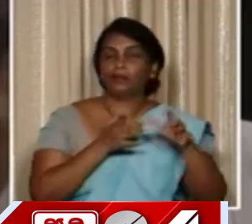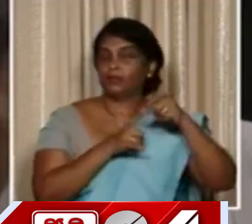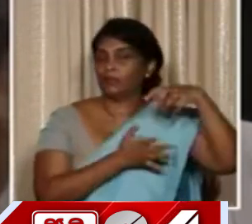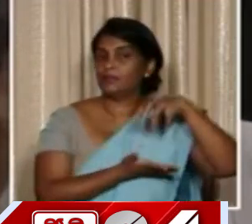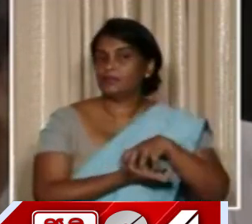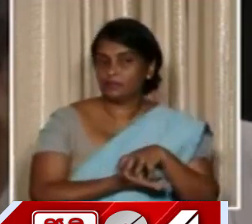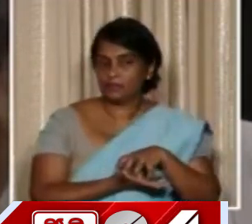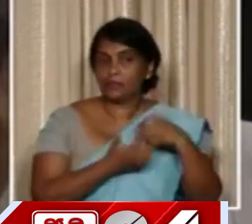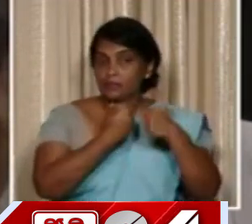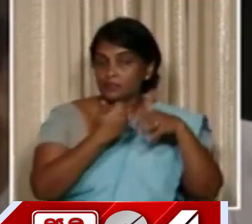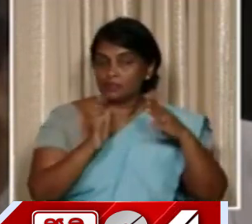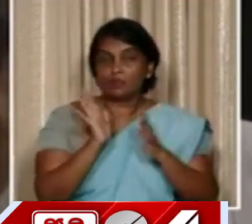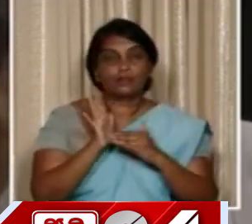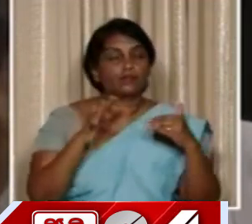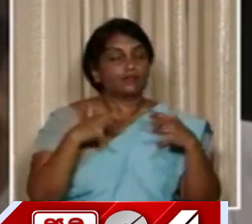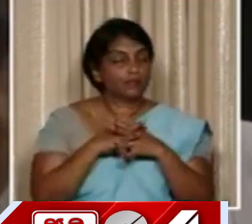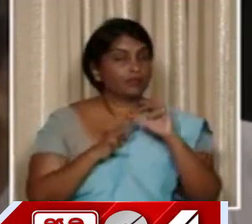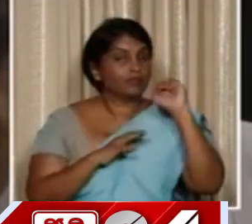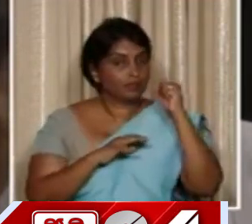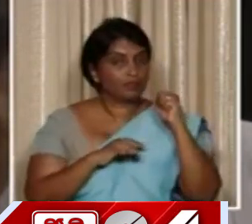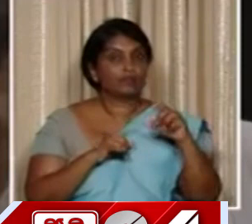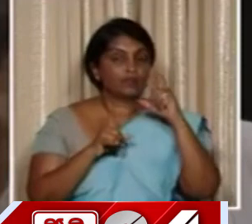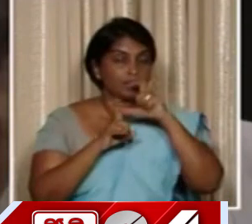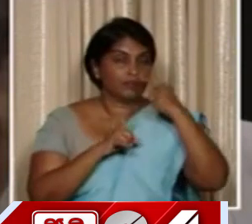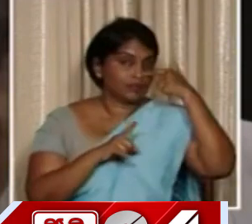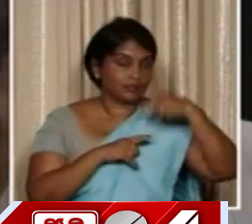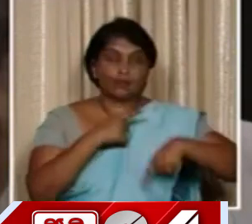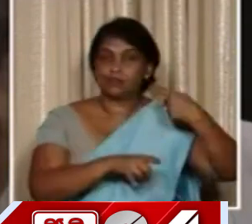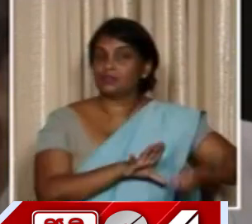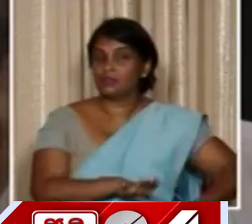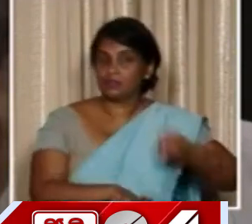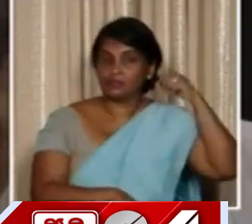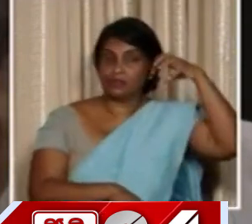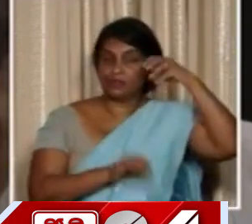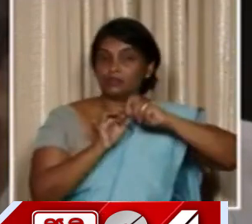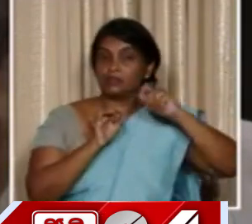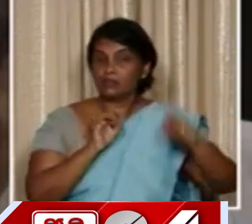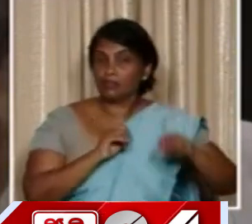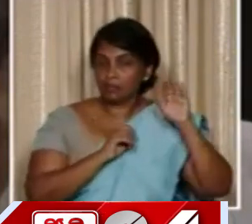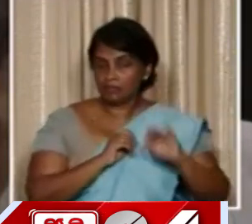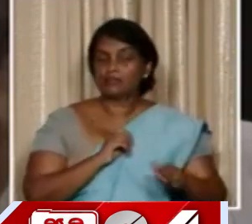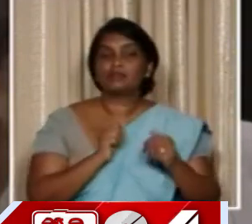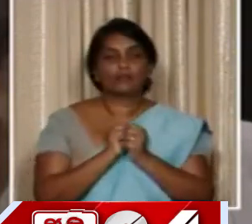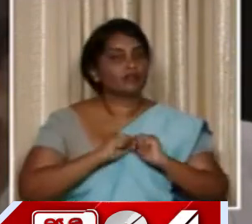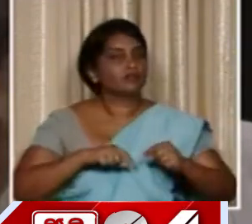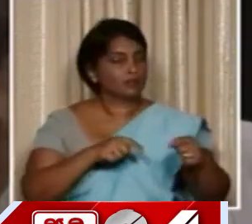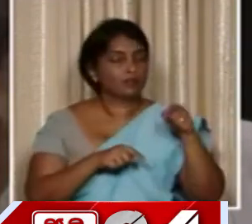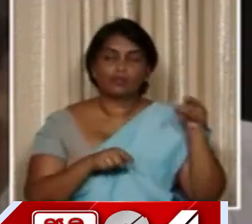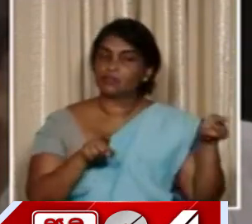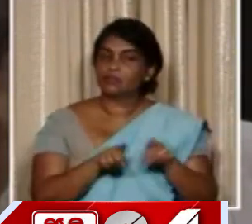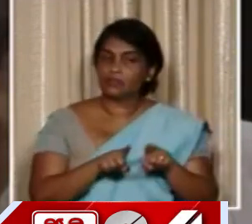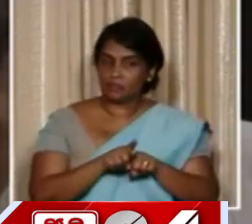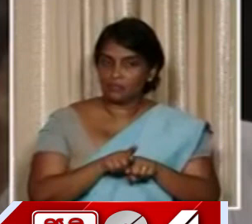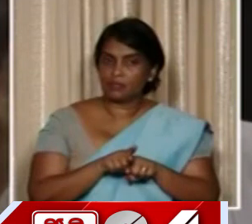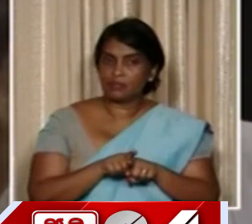දිස්ත්‍රික්කේ. සවි කළ මේ මෙගවට් 50න් තමයි අපි ඩීසල් ජෙනරේටර් වලින් විදුලි බල මණ්ඩලයේ සතුව තියෙන්නේ අපි ධාවනය කරන්නේ. ඒ වගේම අපේ